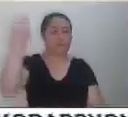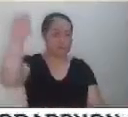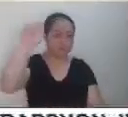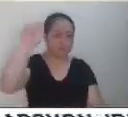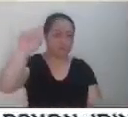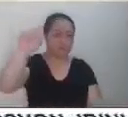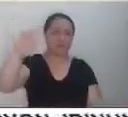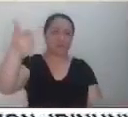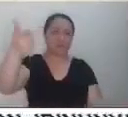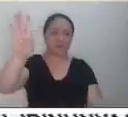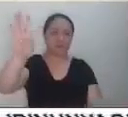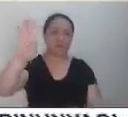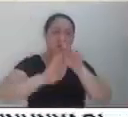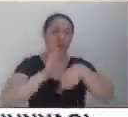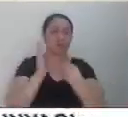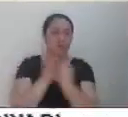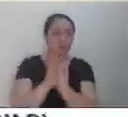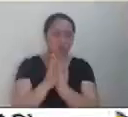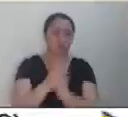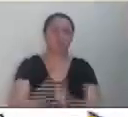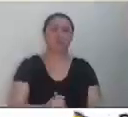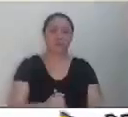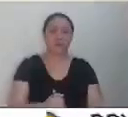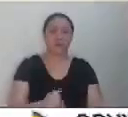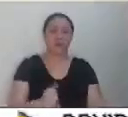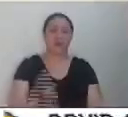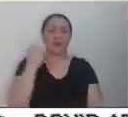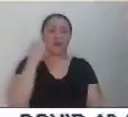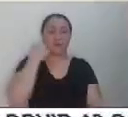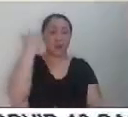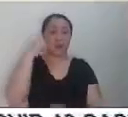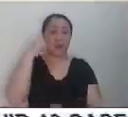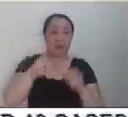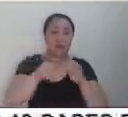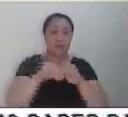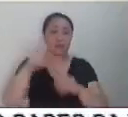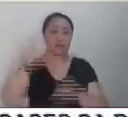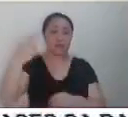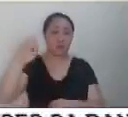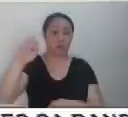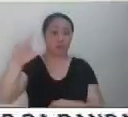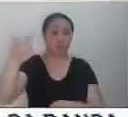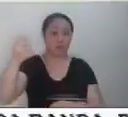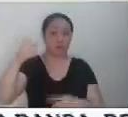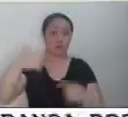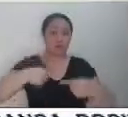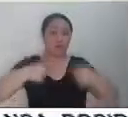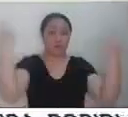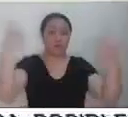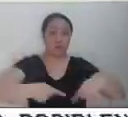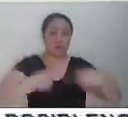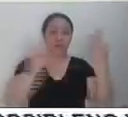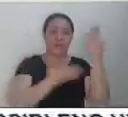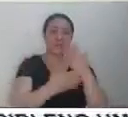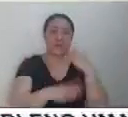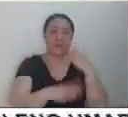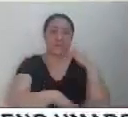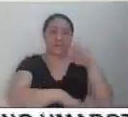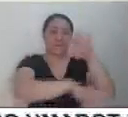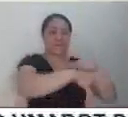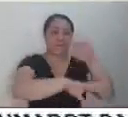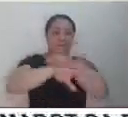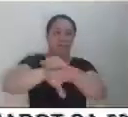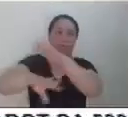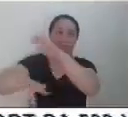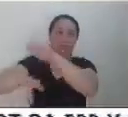appointment. Yung isa naman po, itong walk-in po natin, ito pong mga toll gate po natin, 24/7 po,